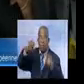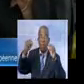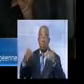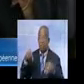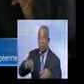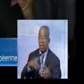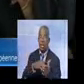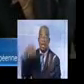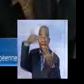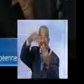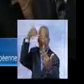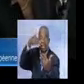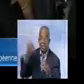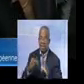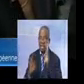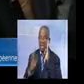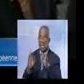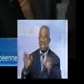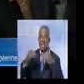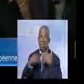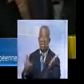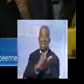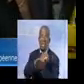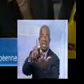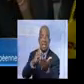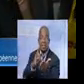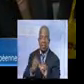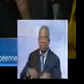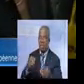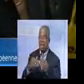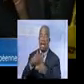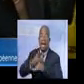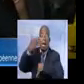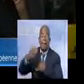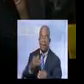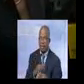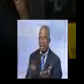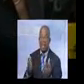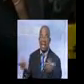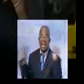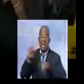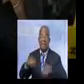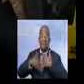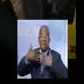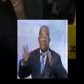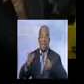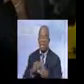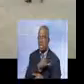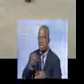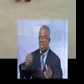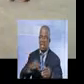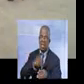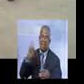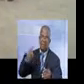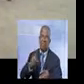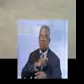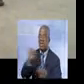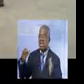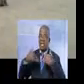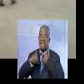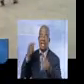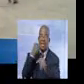de personnes de qualité pour faire tourner nos entreprises. On a besoin de jeunes pour renouveler nos effectifs. On a besoin de collaborateurs de qualité. Plus de